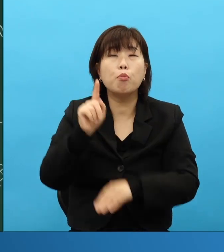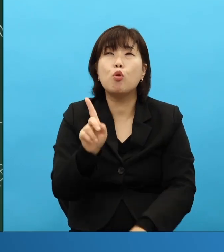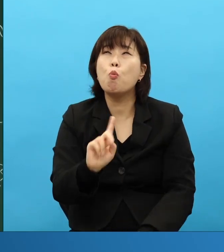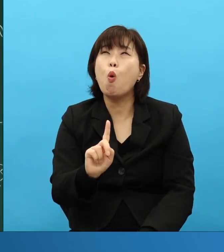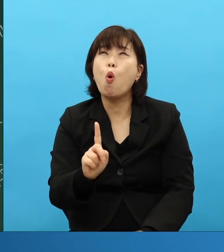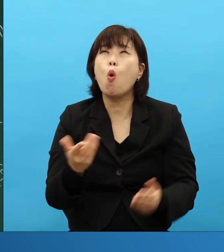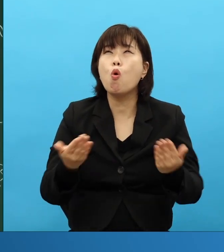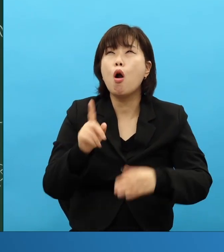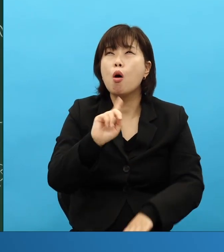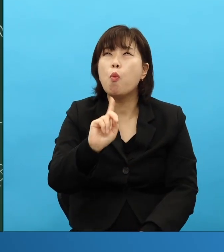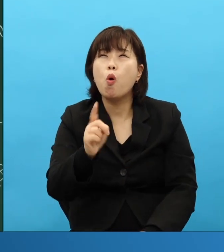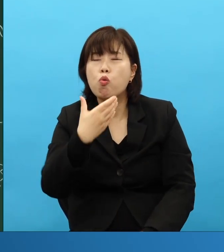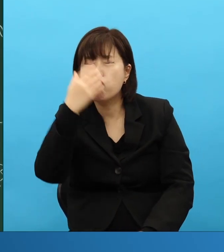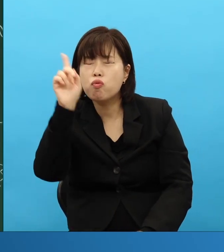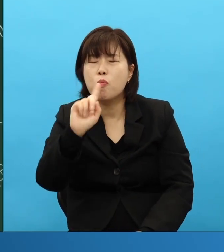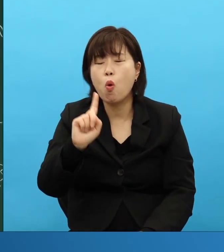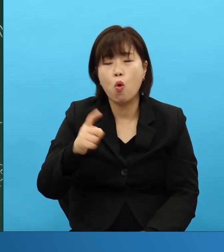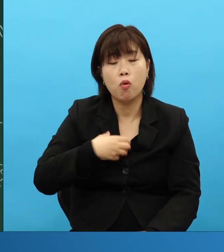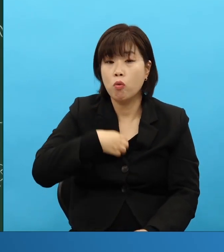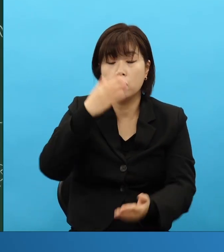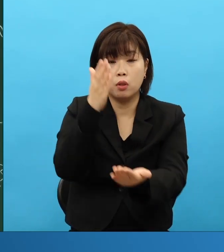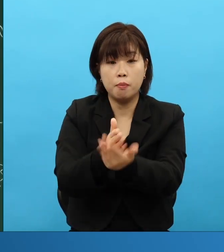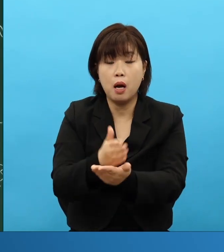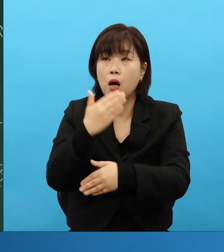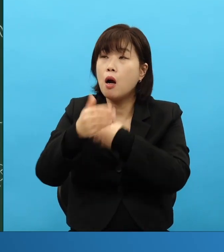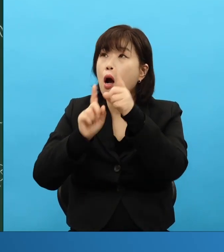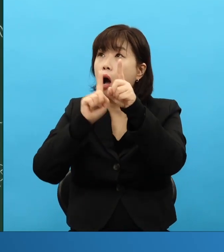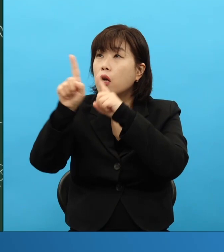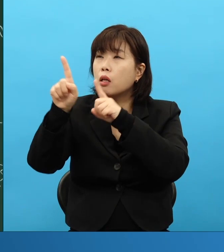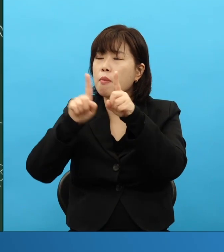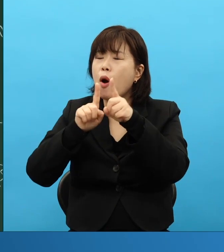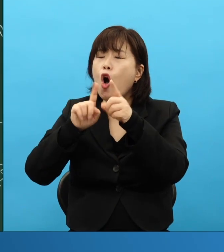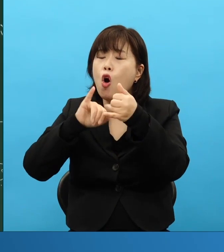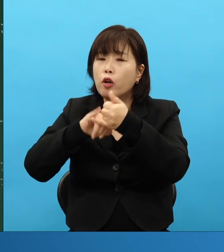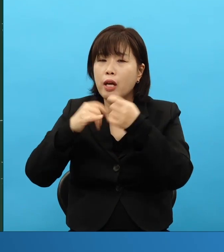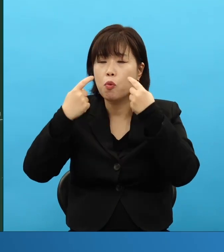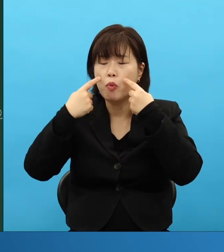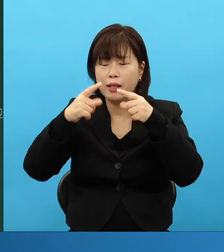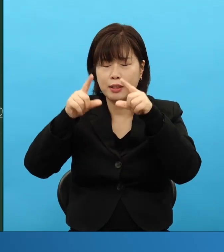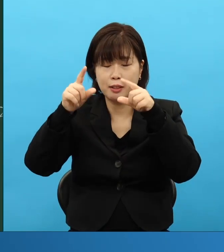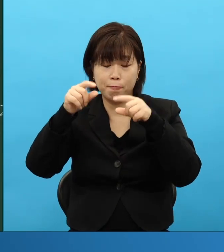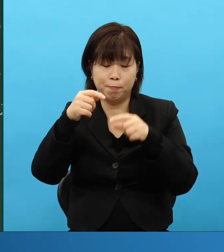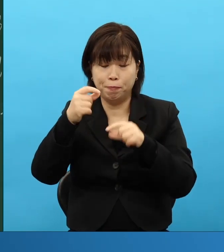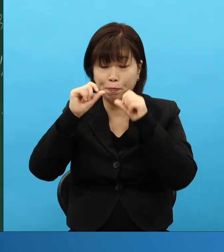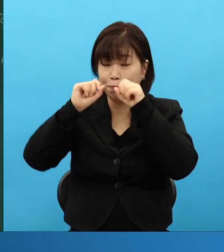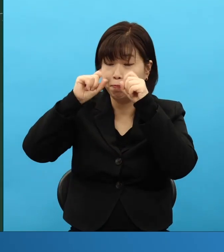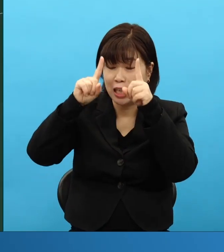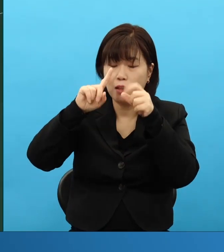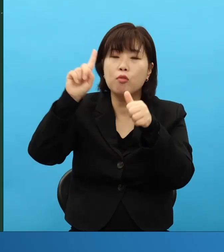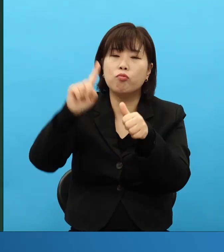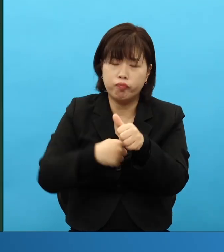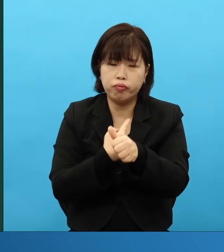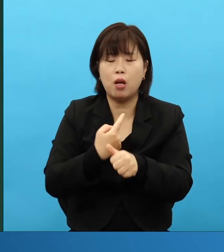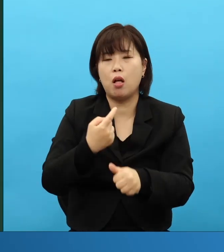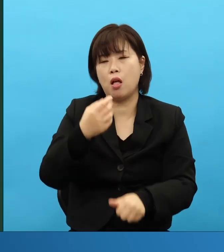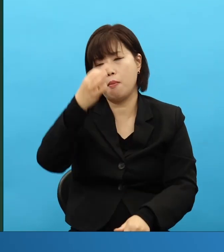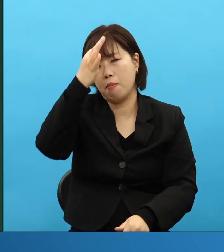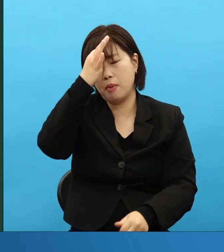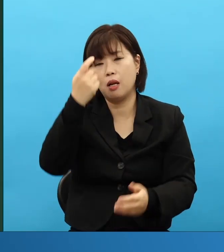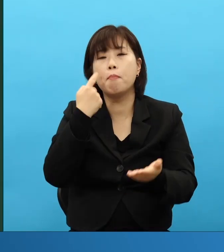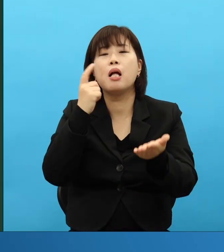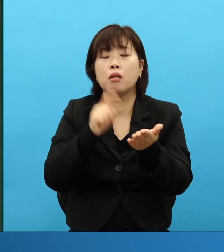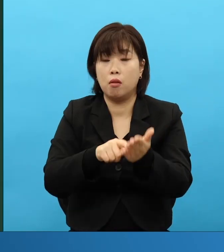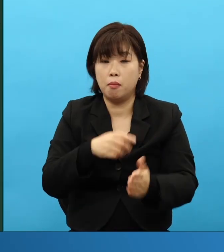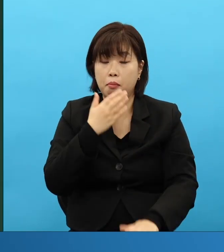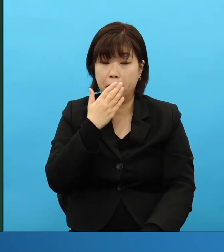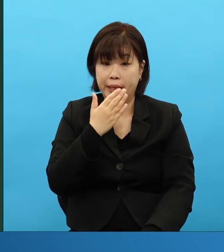드려도 나타나요. Honestly, even if you just worship well, it will appear. 진지하게 조금 기도하는 고민만 해도 나타나요. Just a little bit,